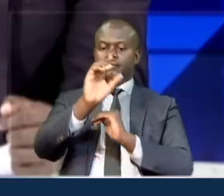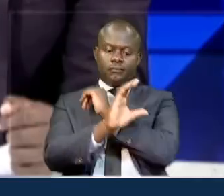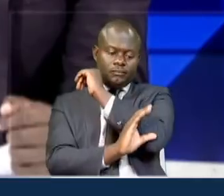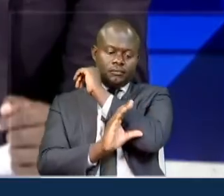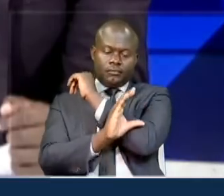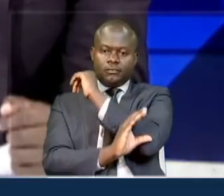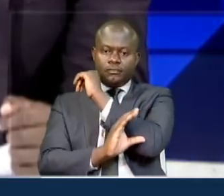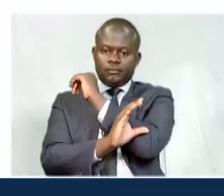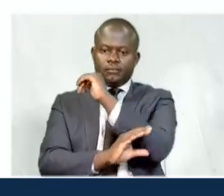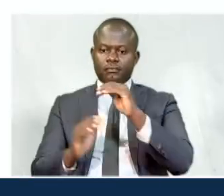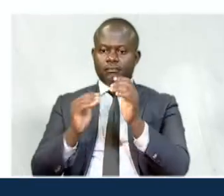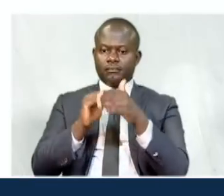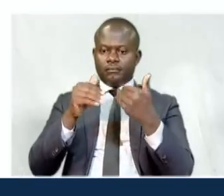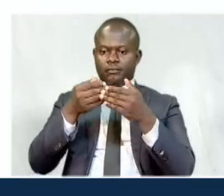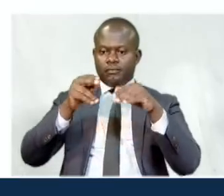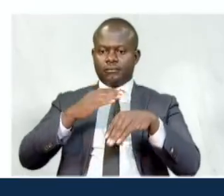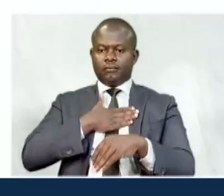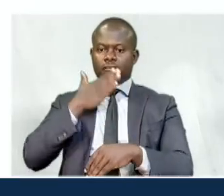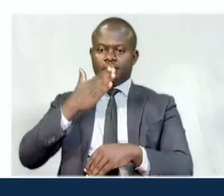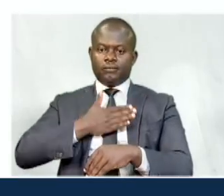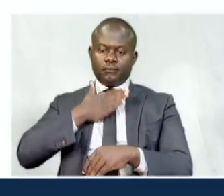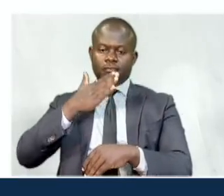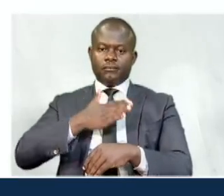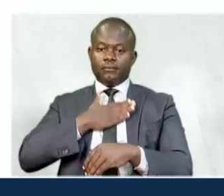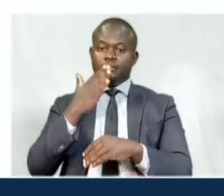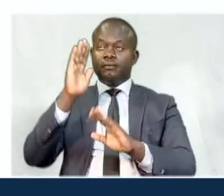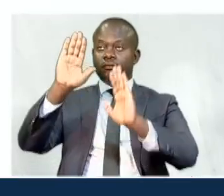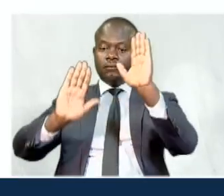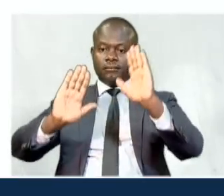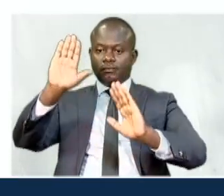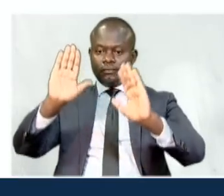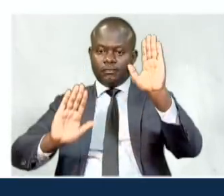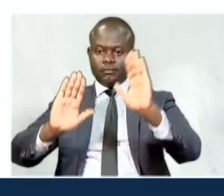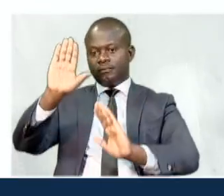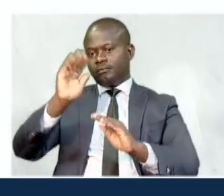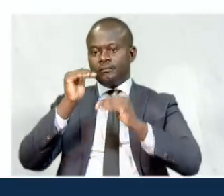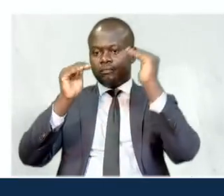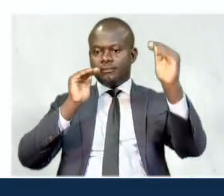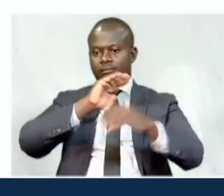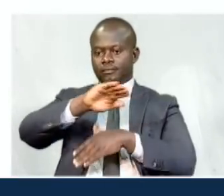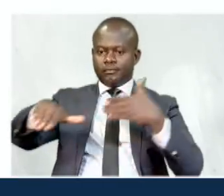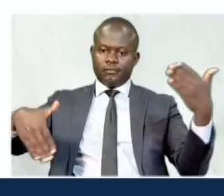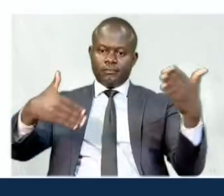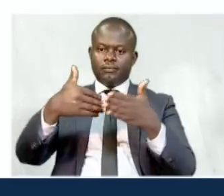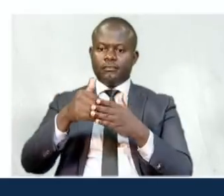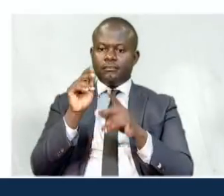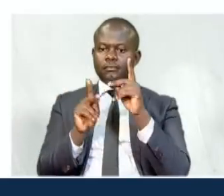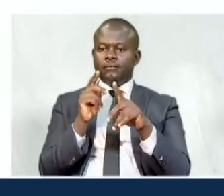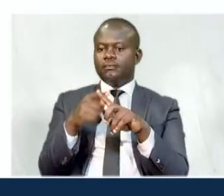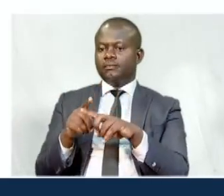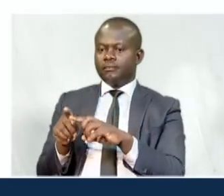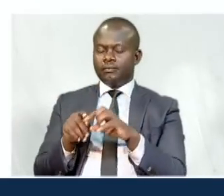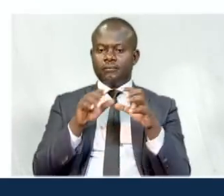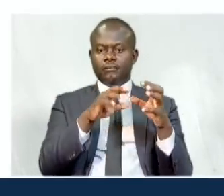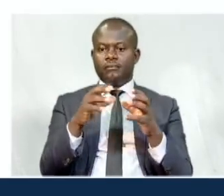ry'igihugu, hakabaho kwishimira uruhare rw'inzego zose, abaturage,